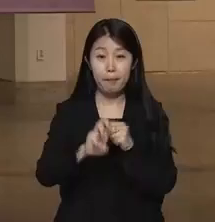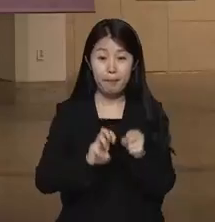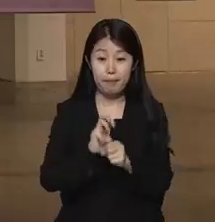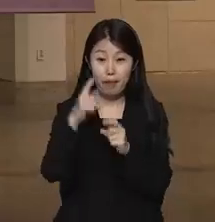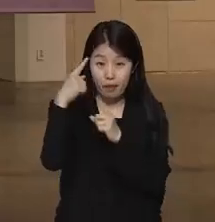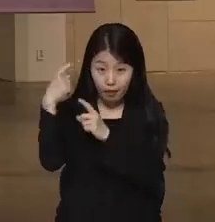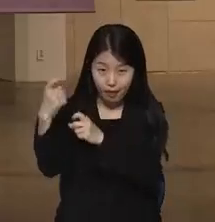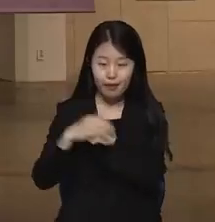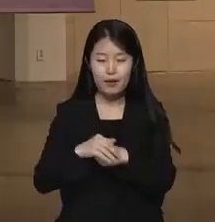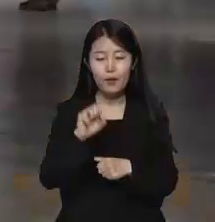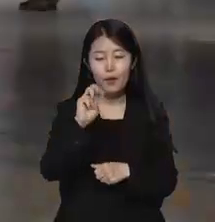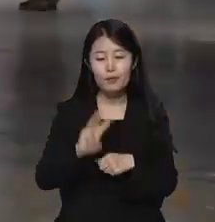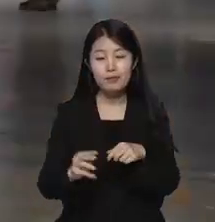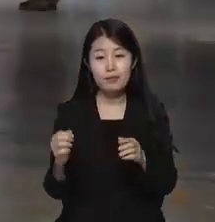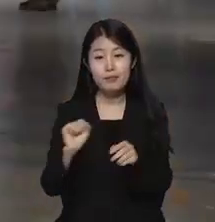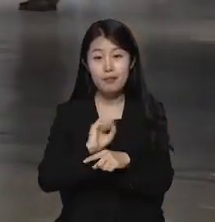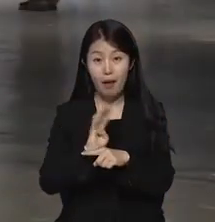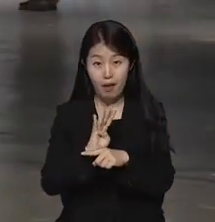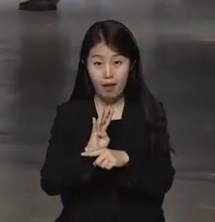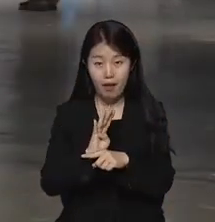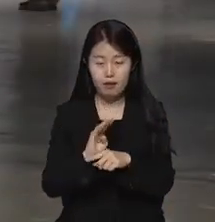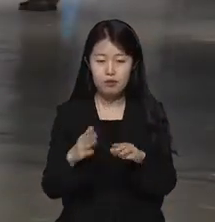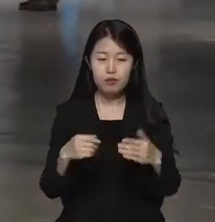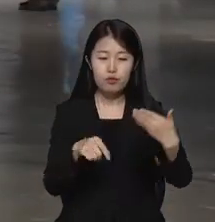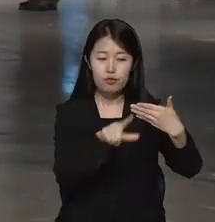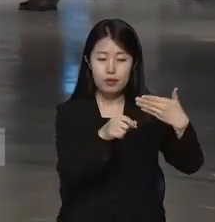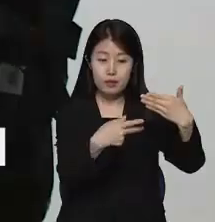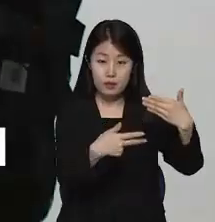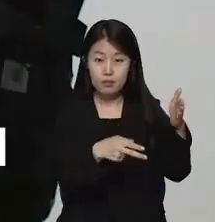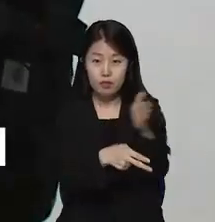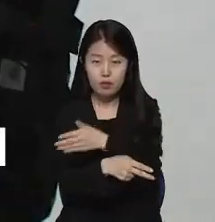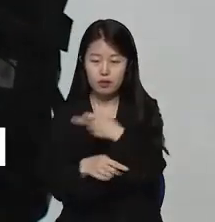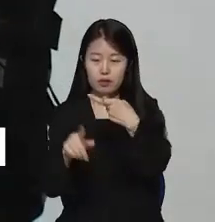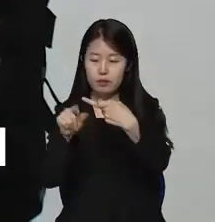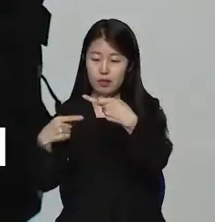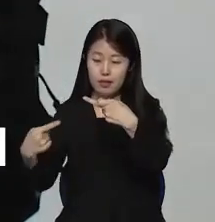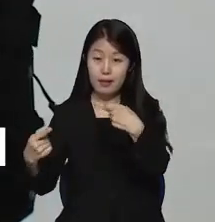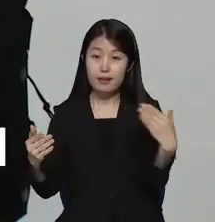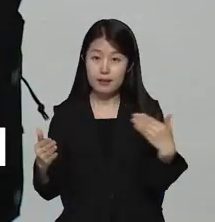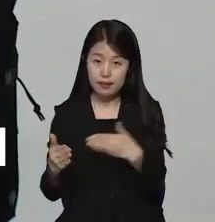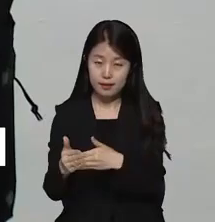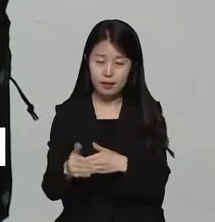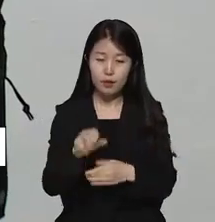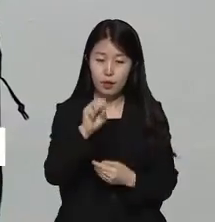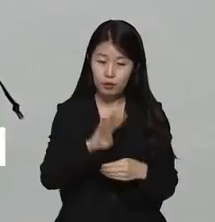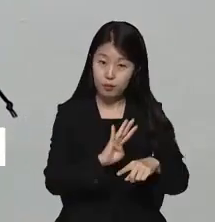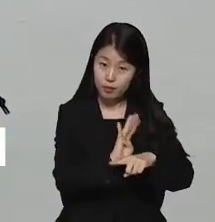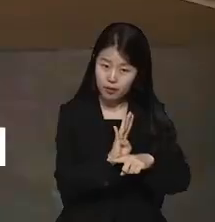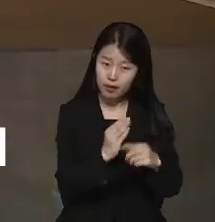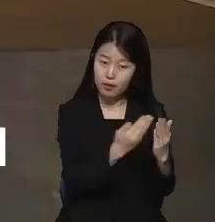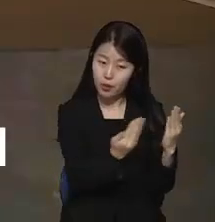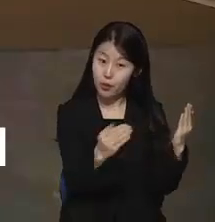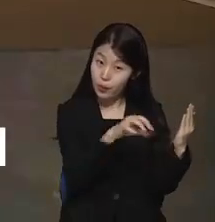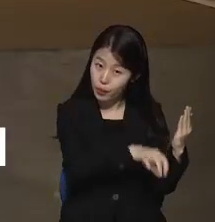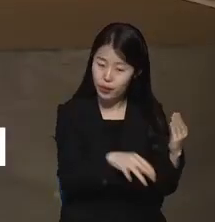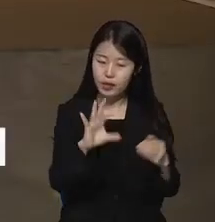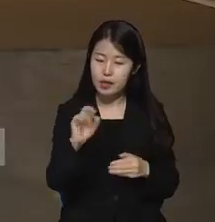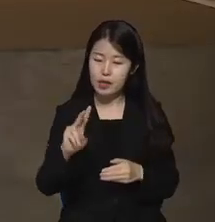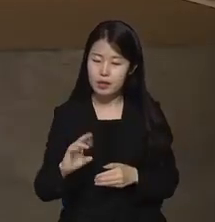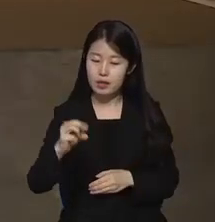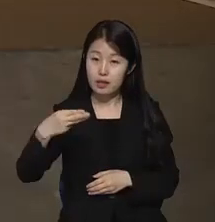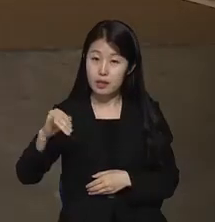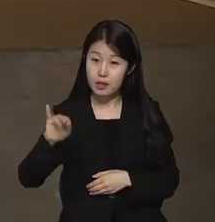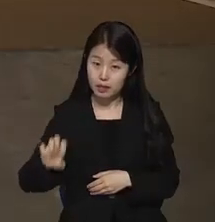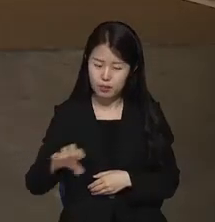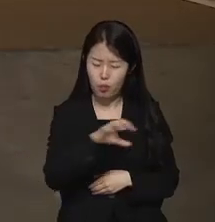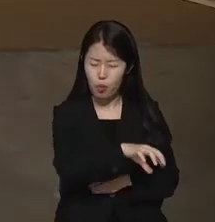맞는 이번 광주 비엔날레는 오는 9월 7일부터 12월 1일까지 광주 비엔날래 전시관과 양림동